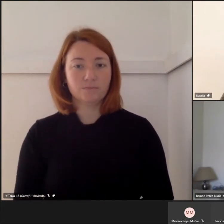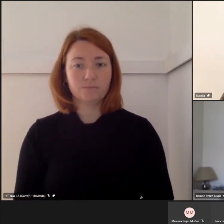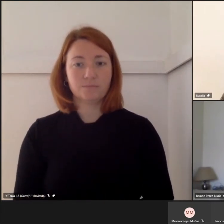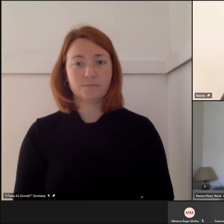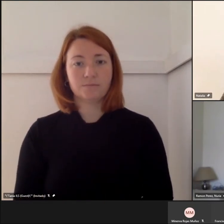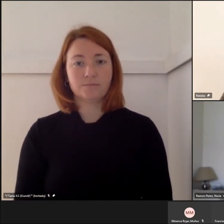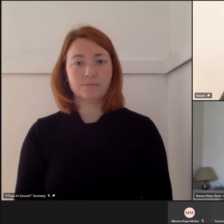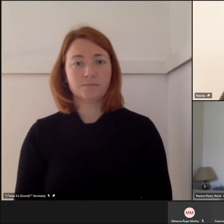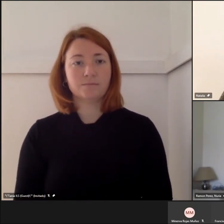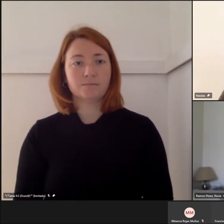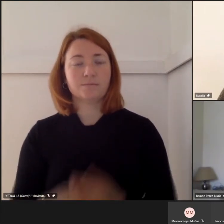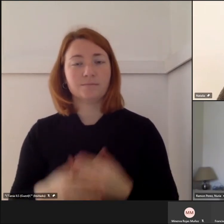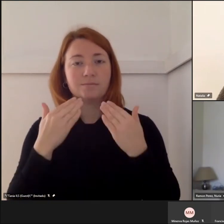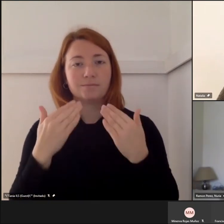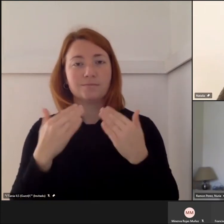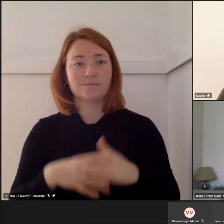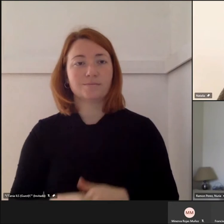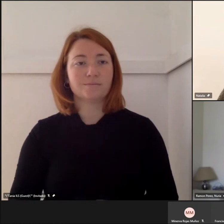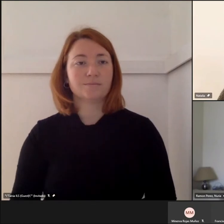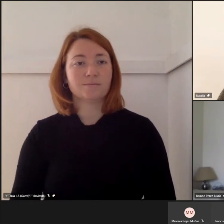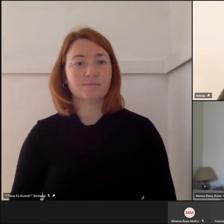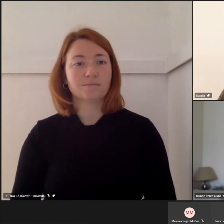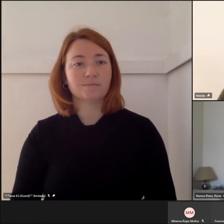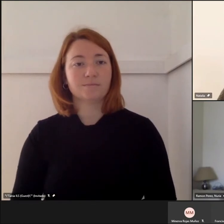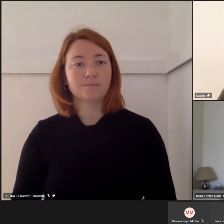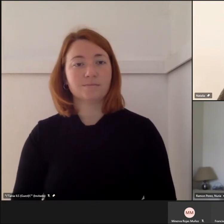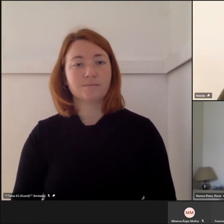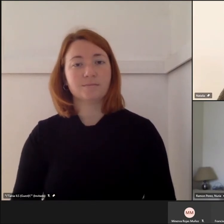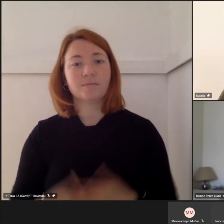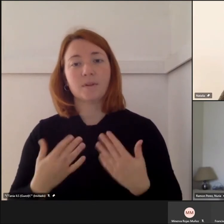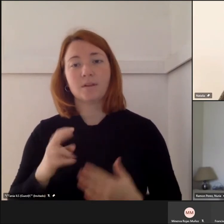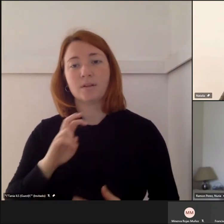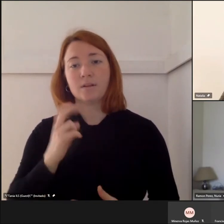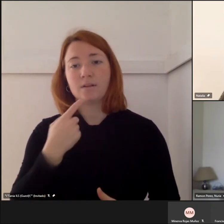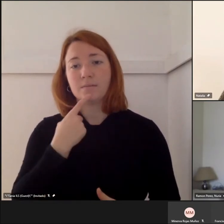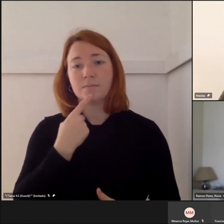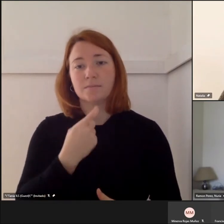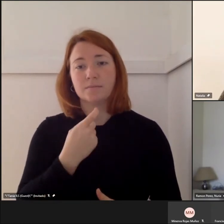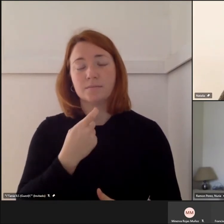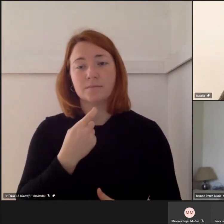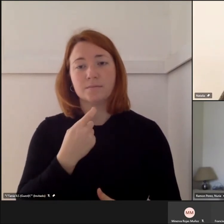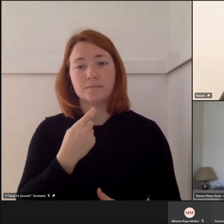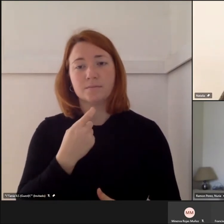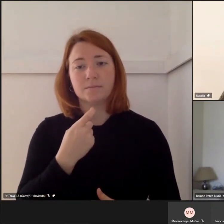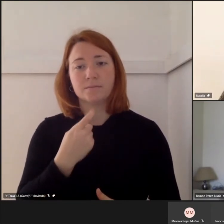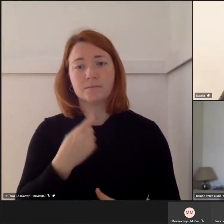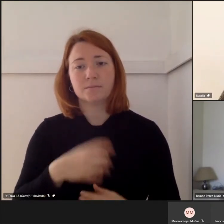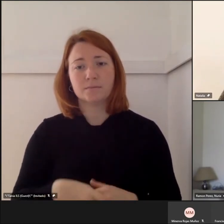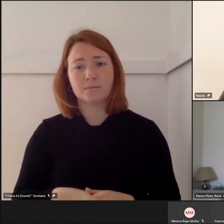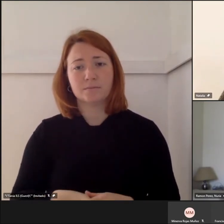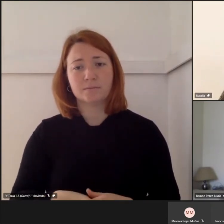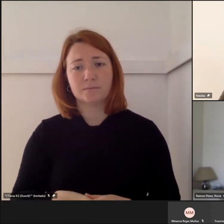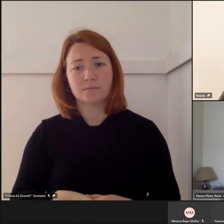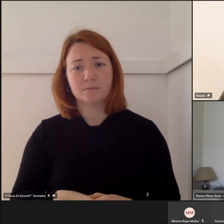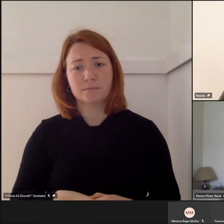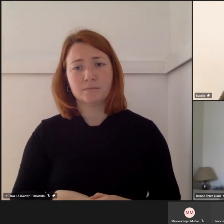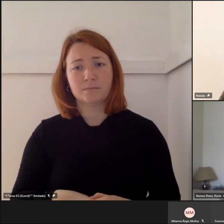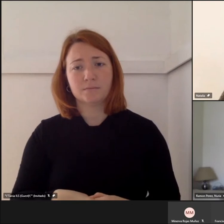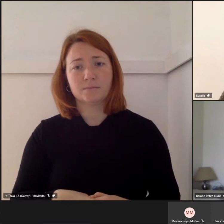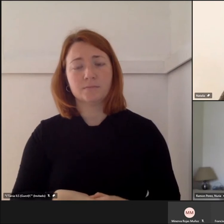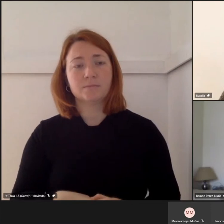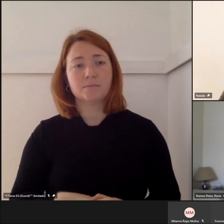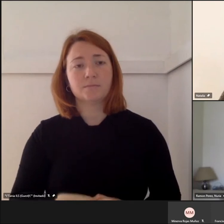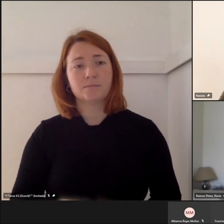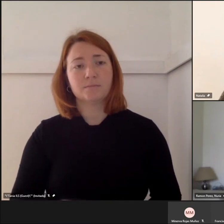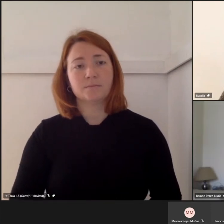Vale. Gràcies. Tenim una altra pregunta. La desigualtat existent en la distribució de les tasques de la llar i de cura s'ha incrementat per la